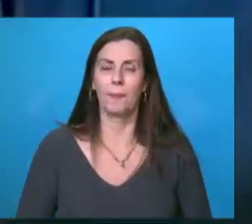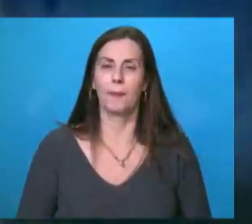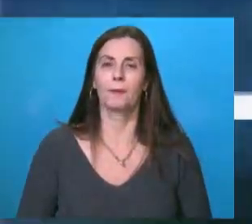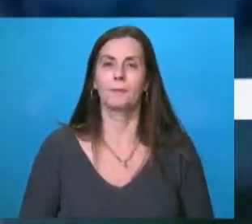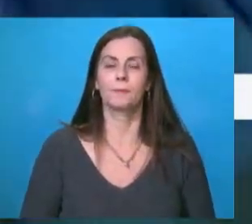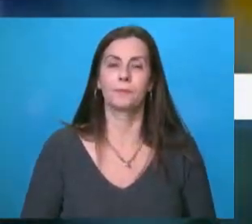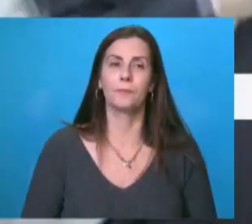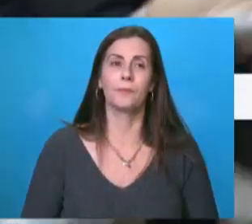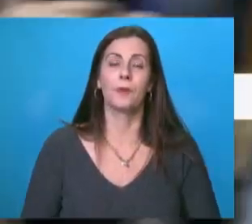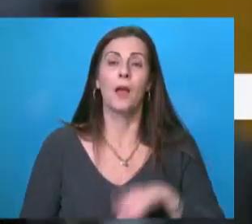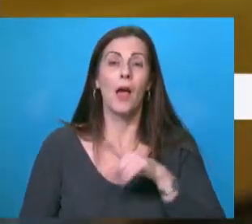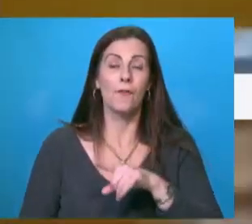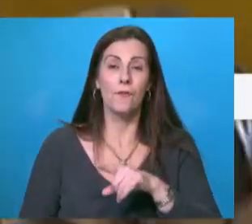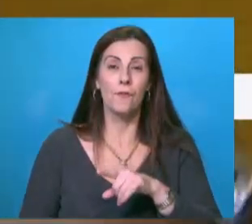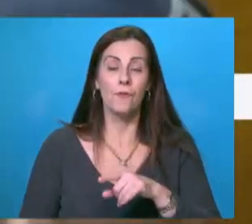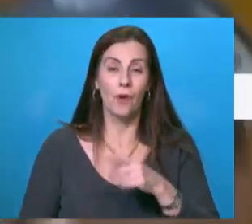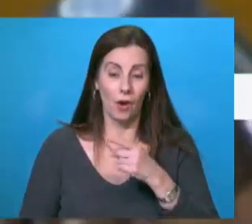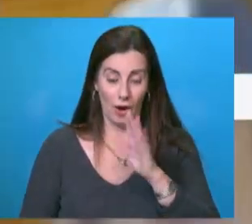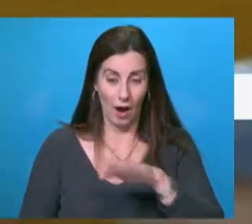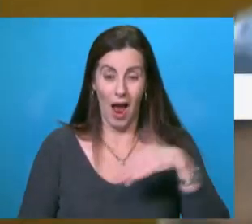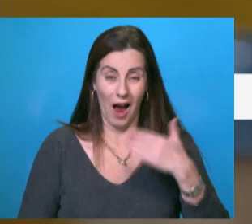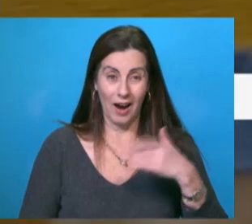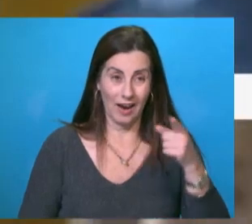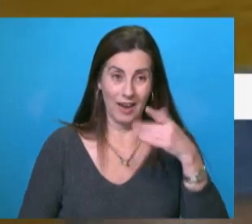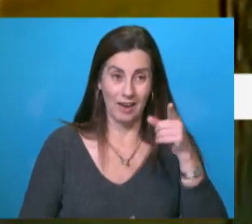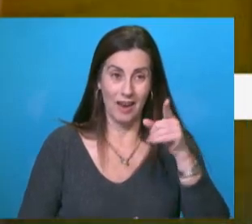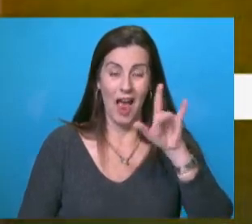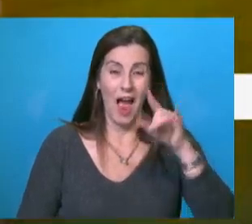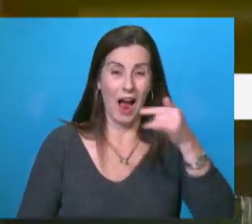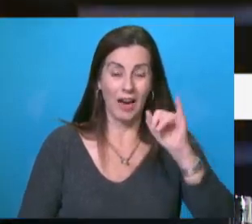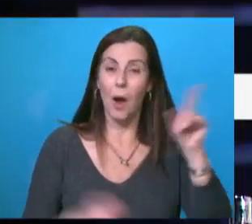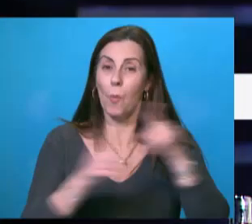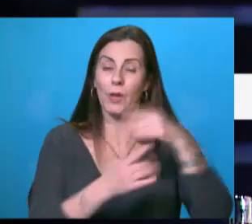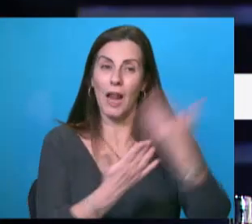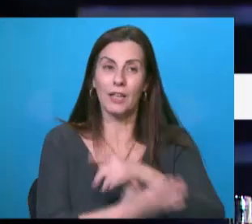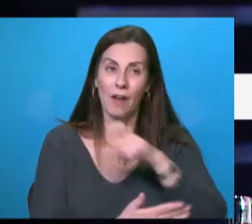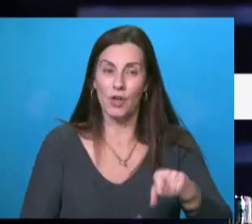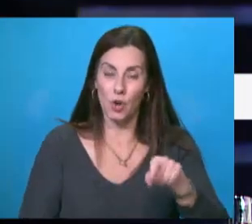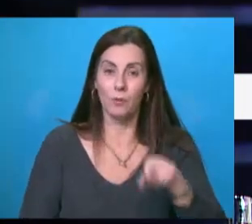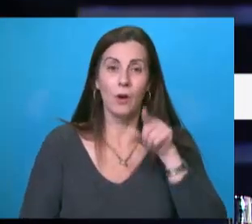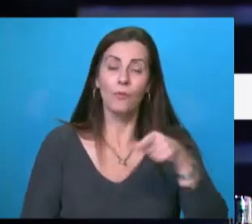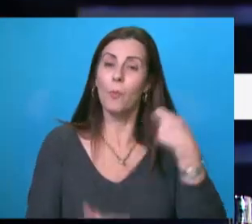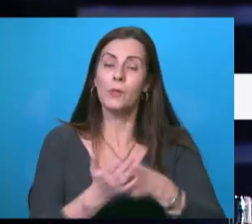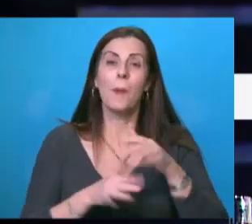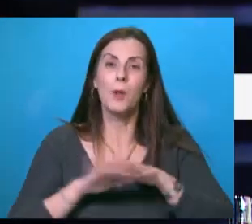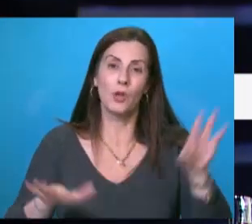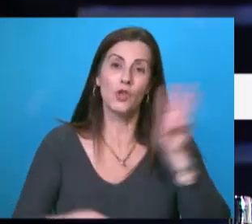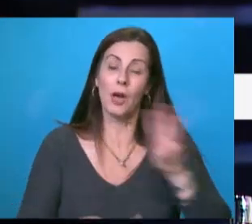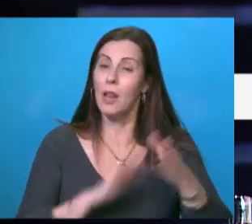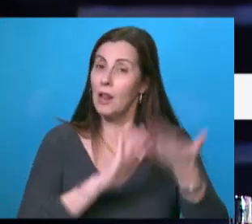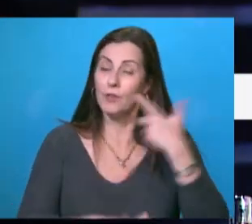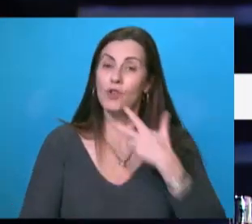וגנון הוא המפוצה השני בפרשה אחרי חגי פליסיאן, שנגדו בוטל כתב האישום, והוא פוצה במיליוני שקלים לפני 3